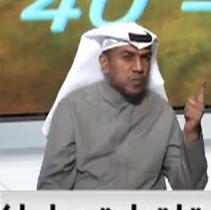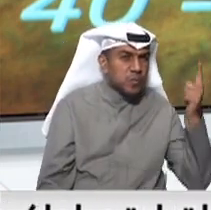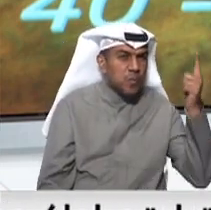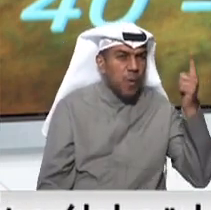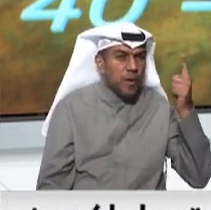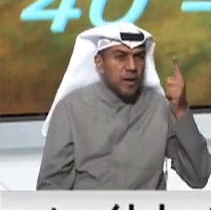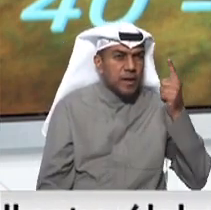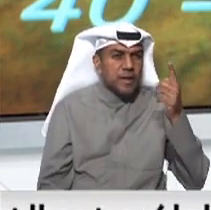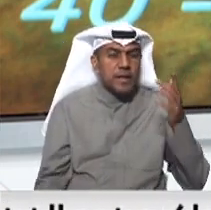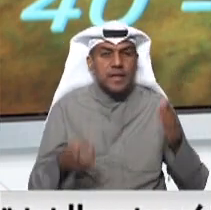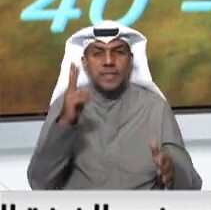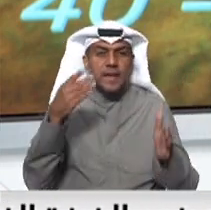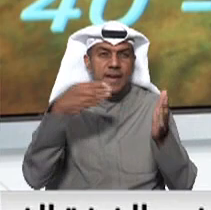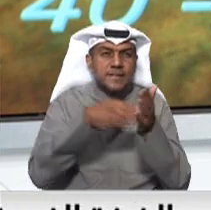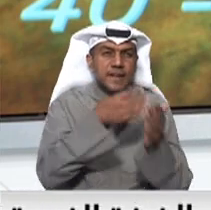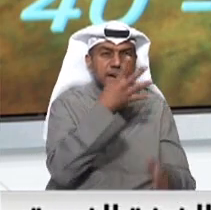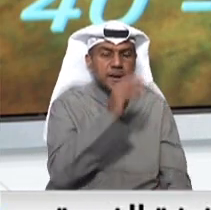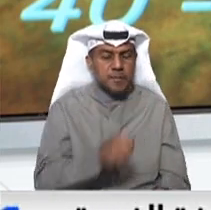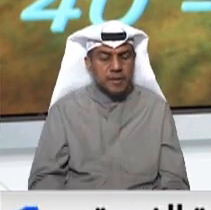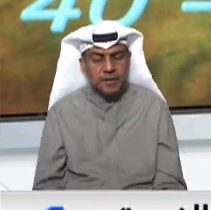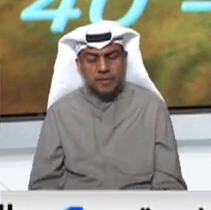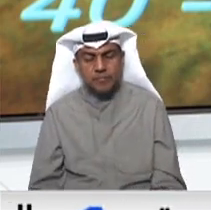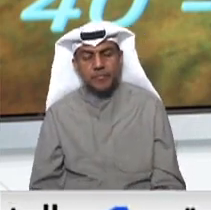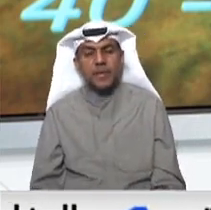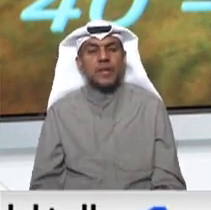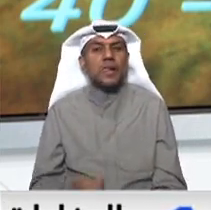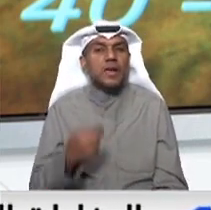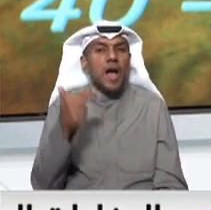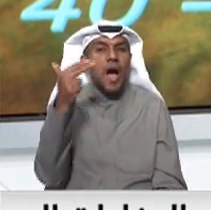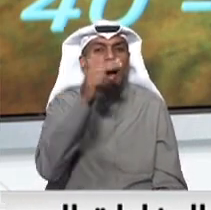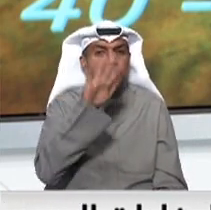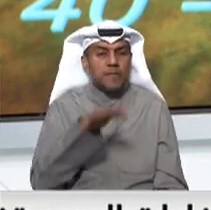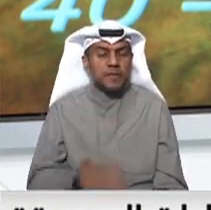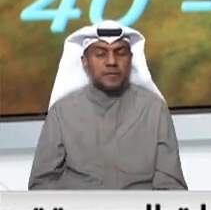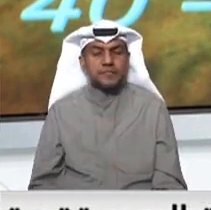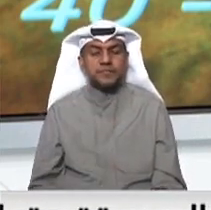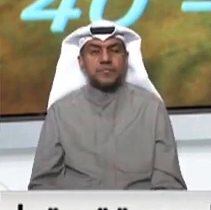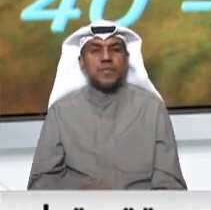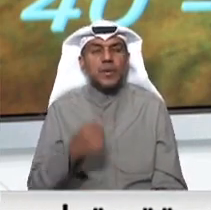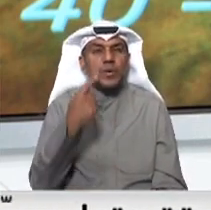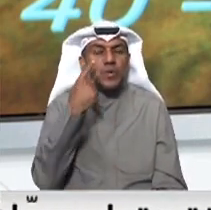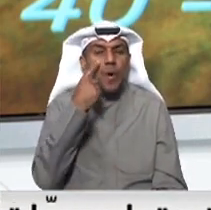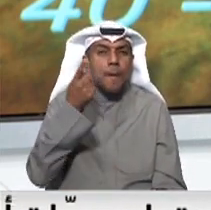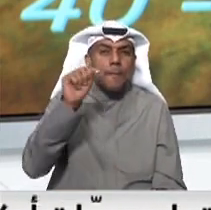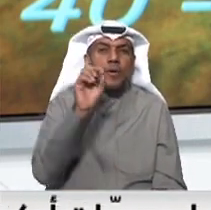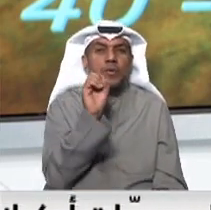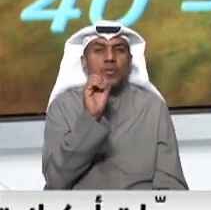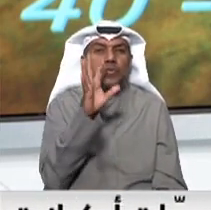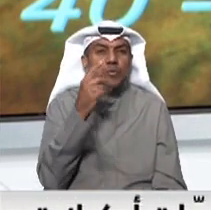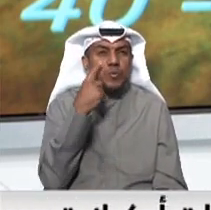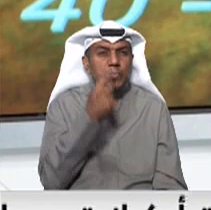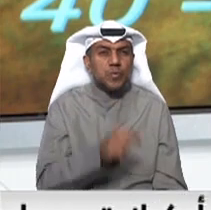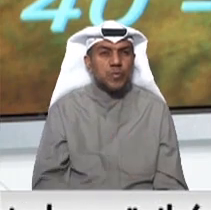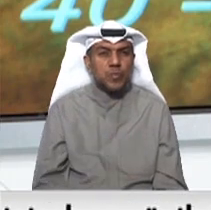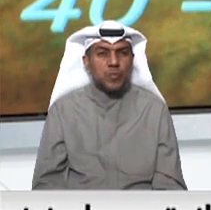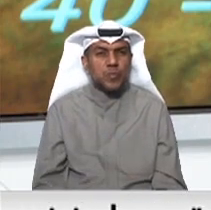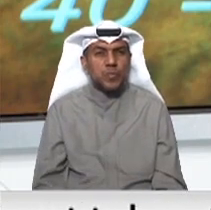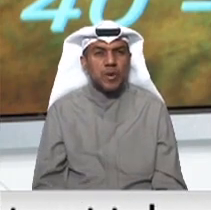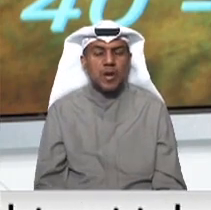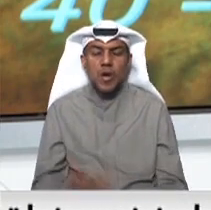المناطق الغربية من دولة الكويت. بشكل عام الأجواء معتدلة إن شاء الله في نهار يوم الغد. أيضا